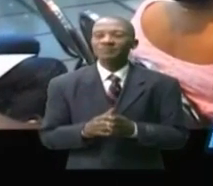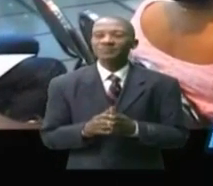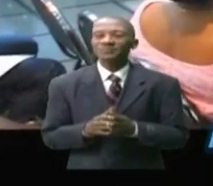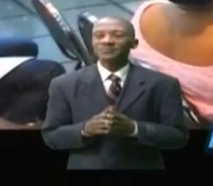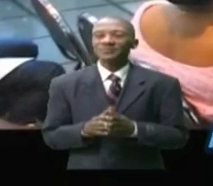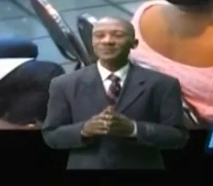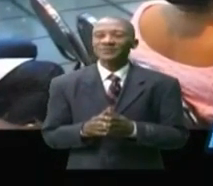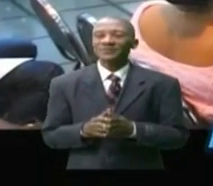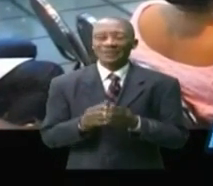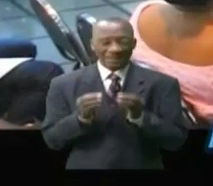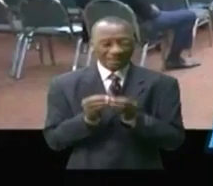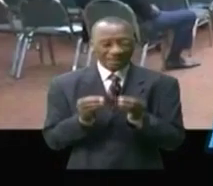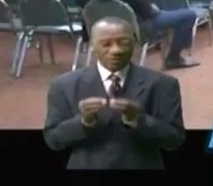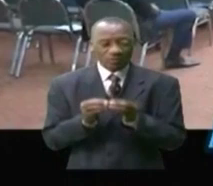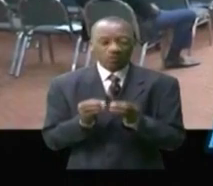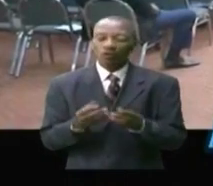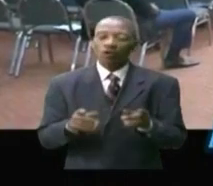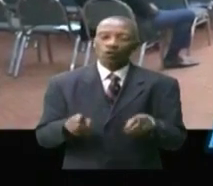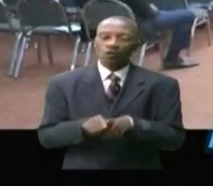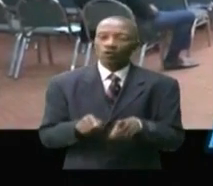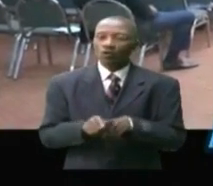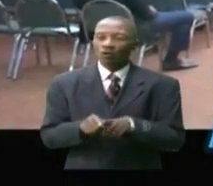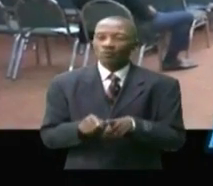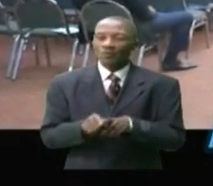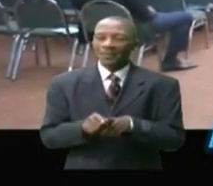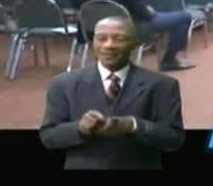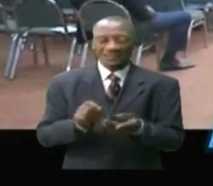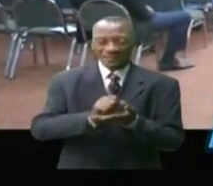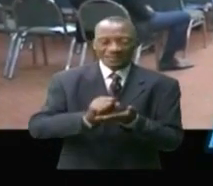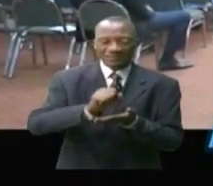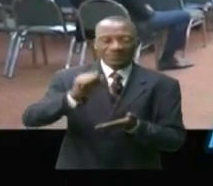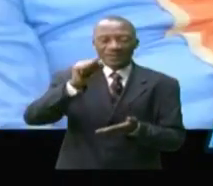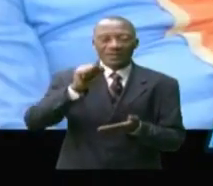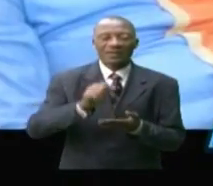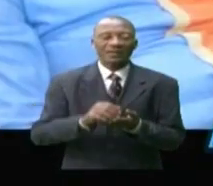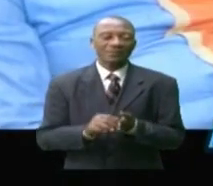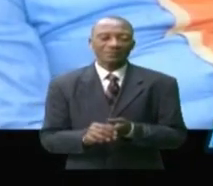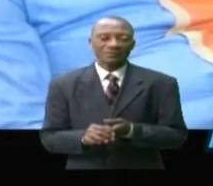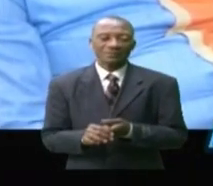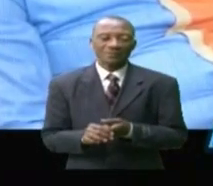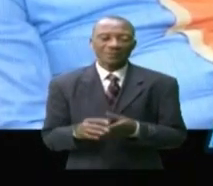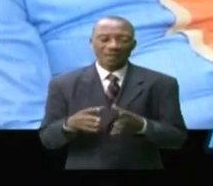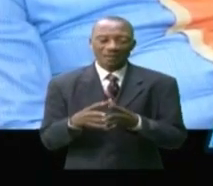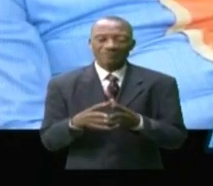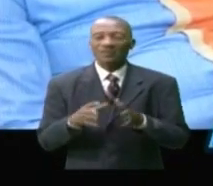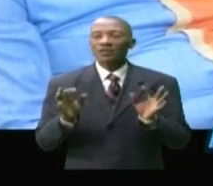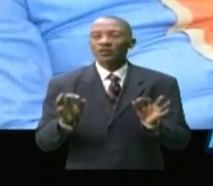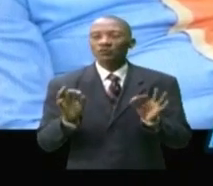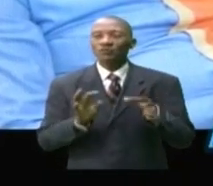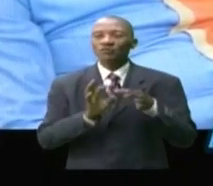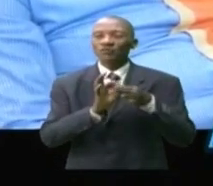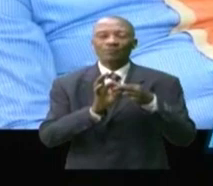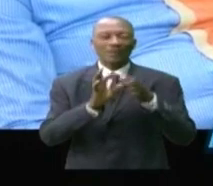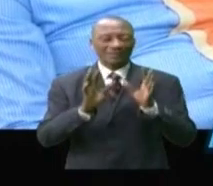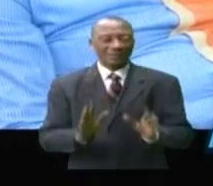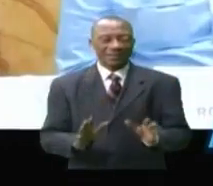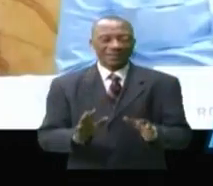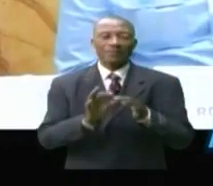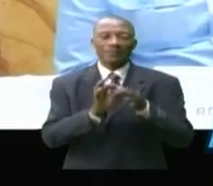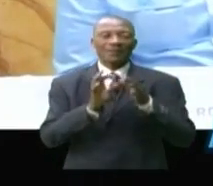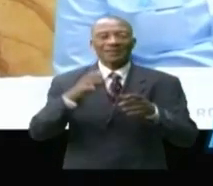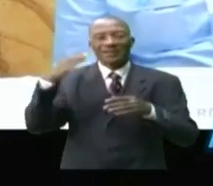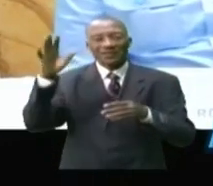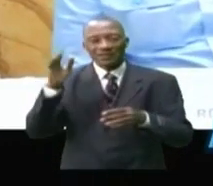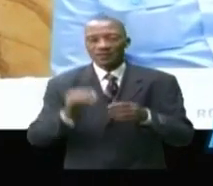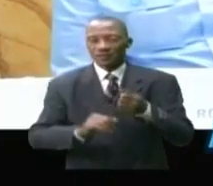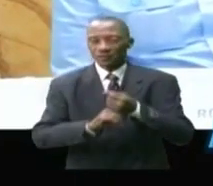recueillir les avis des différents partenaires qui pourront aider dans la mise en œuvre à travers la collaboration avec